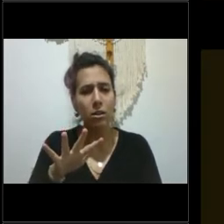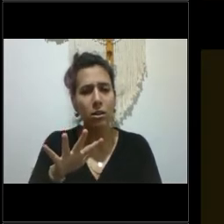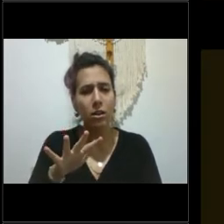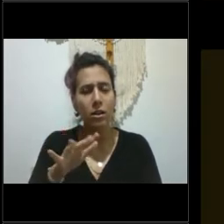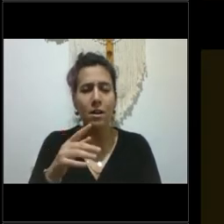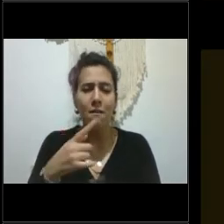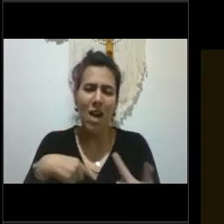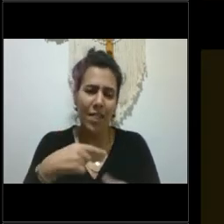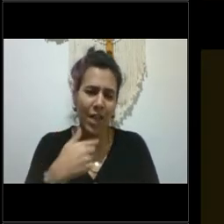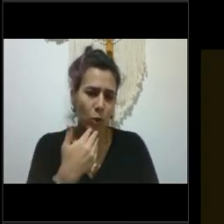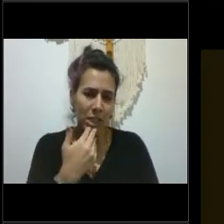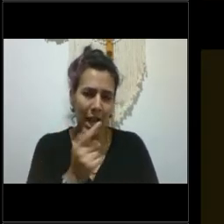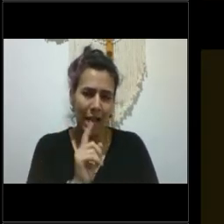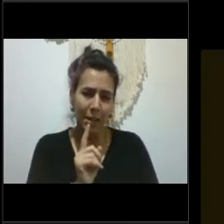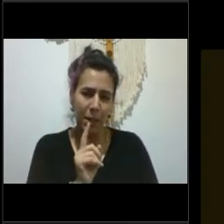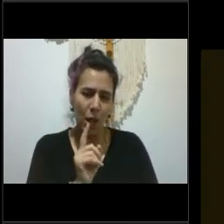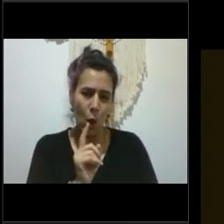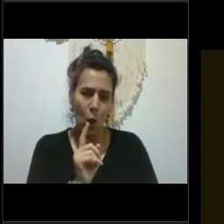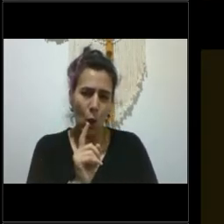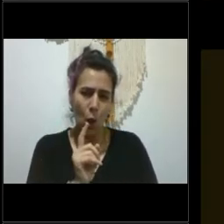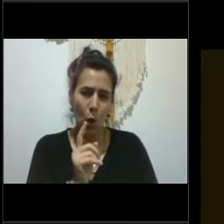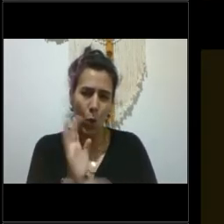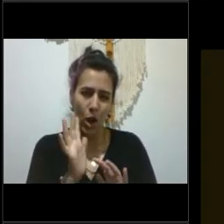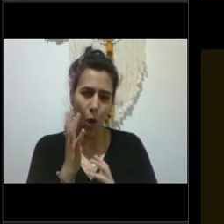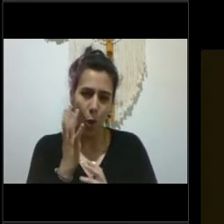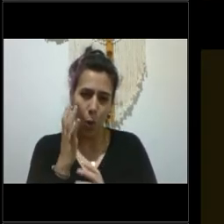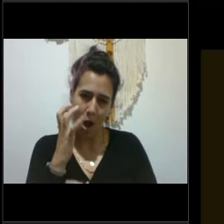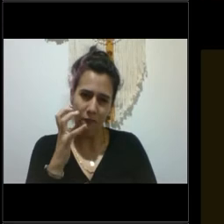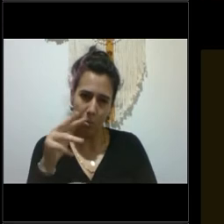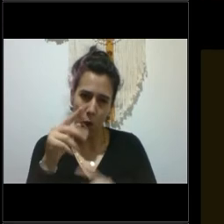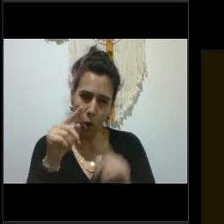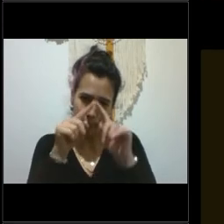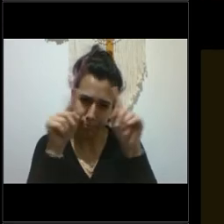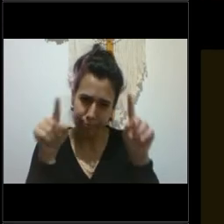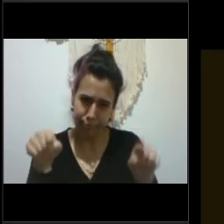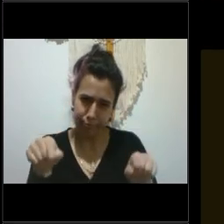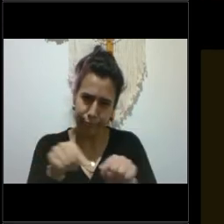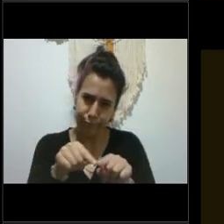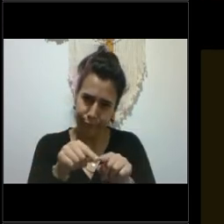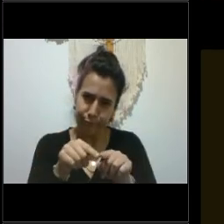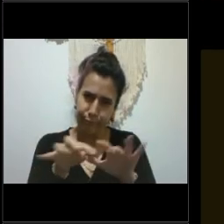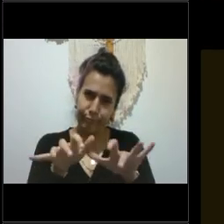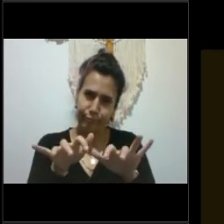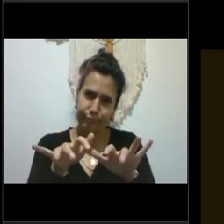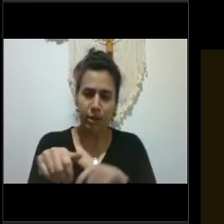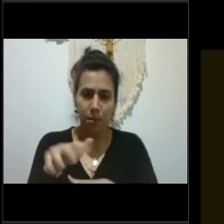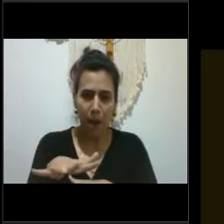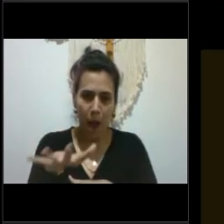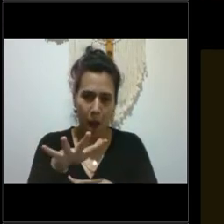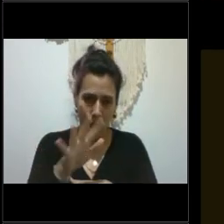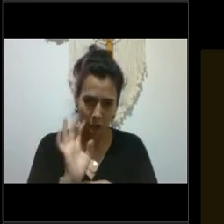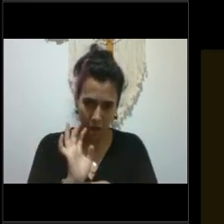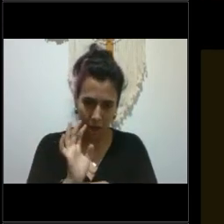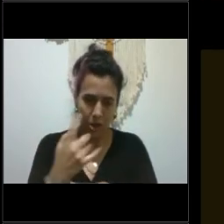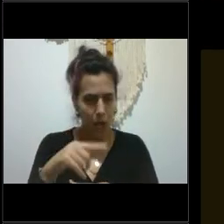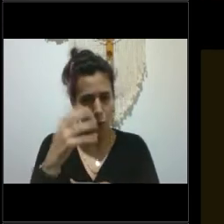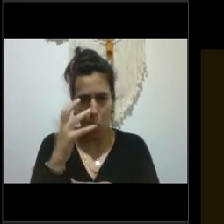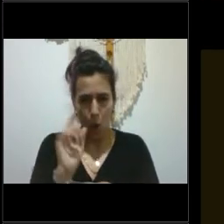מערכתיים, וגם אני לא, אבל צריך ללמוד איך להתאים את עצמנו, ואני חושב שזה,